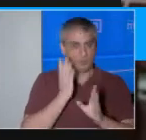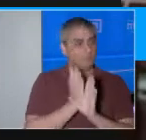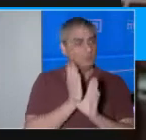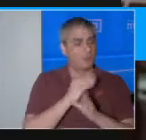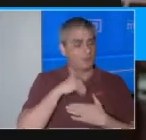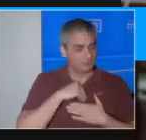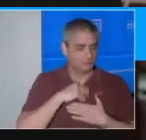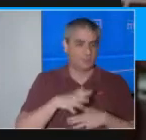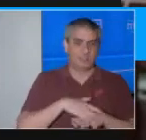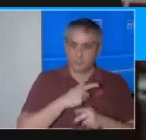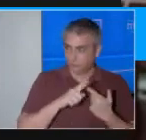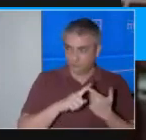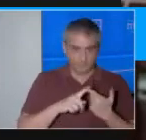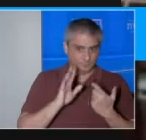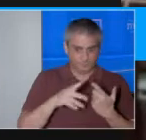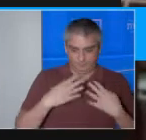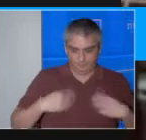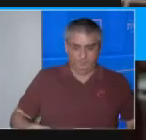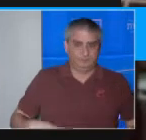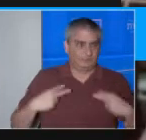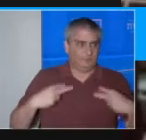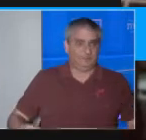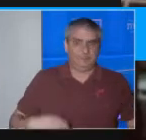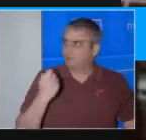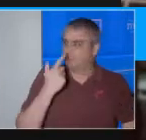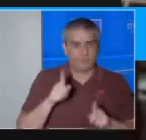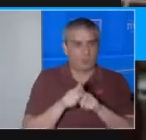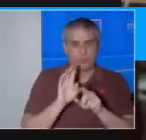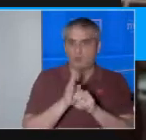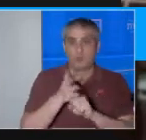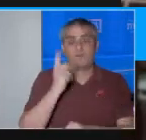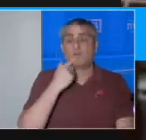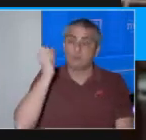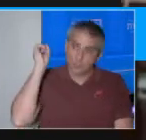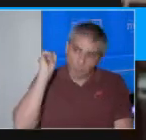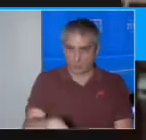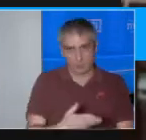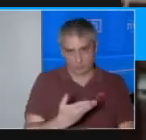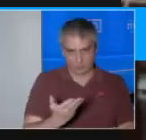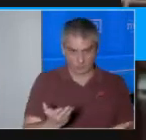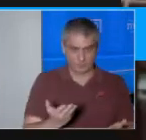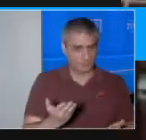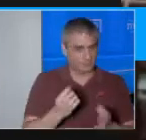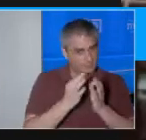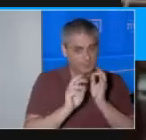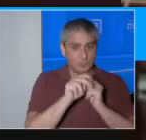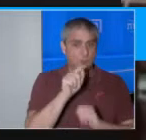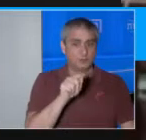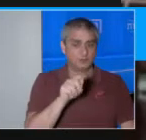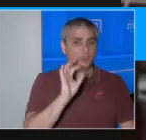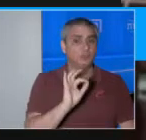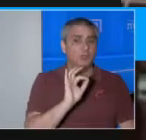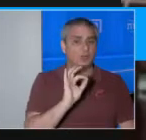נפשית, רגשית וגם פיזית, כמעט כמו הקורונה, ויש אומרים אפילו יותר. מעבר לזה, ספציפית בנושא